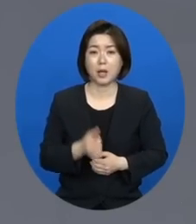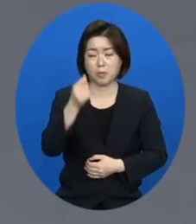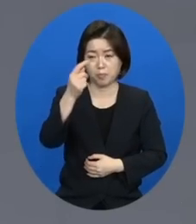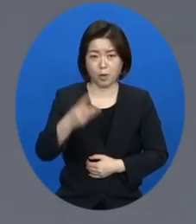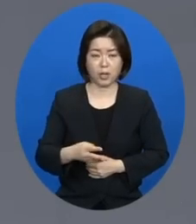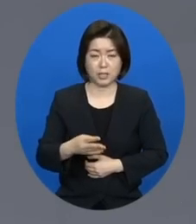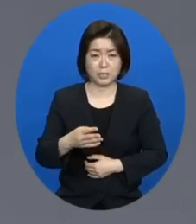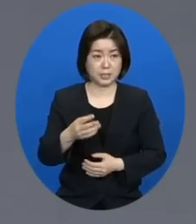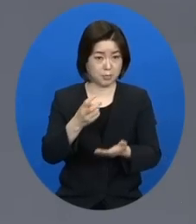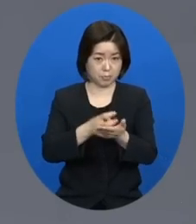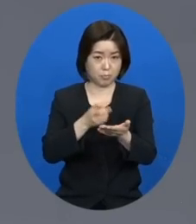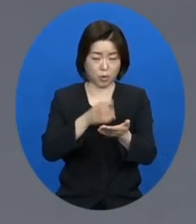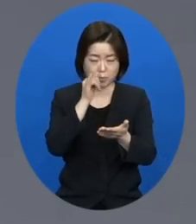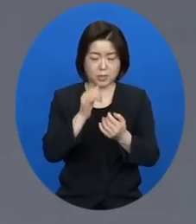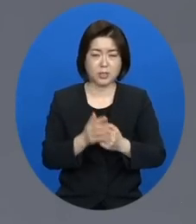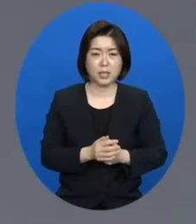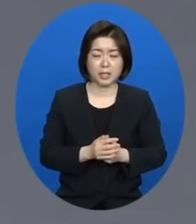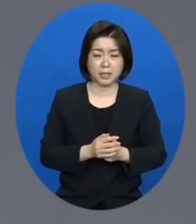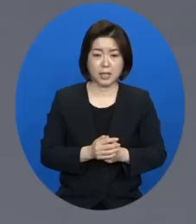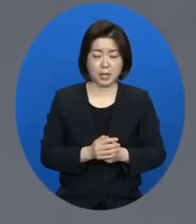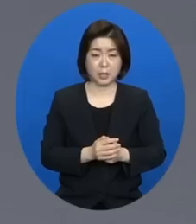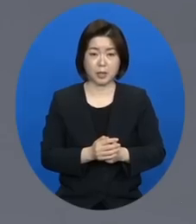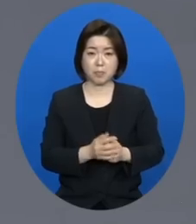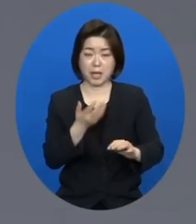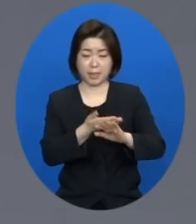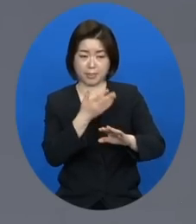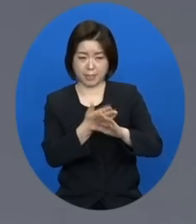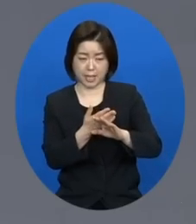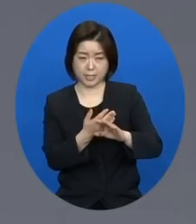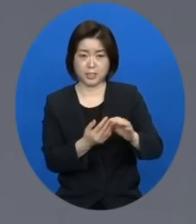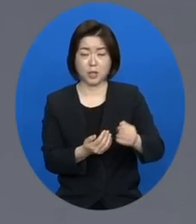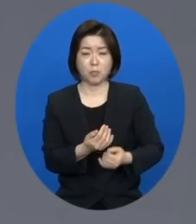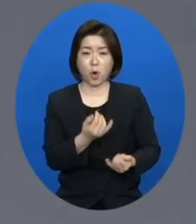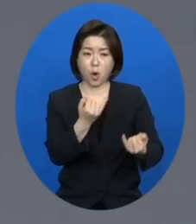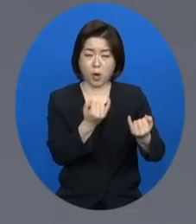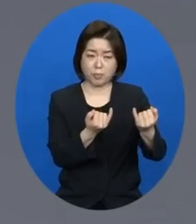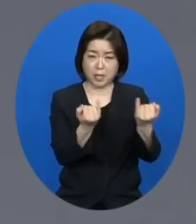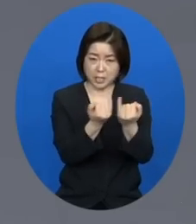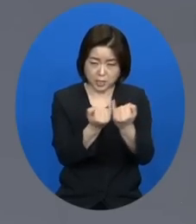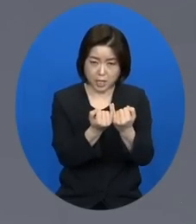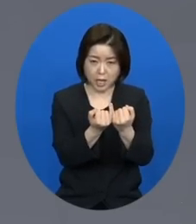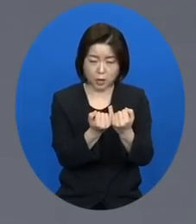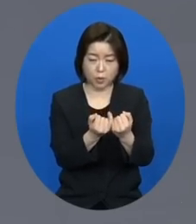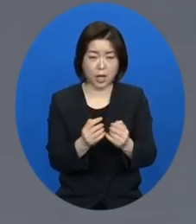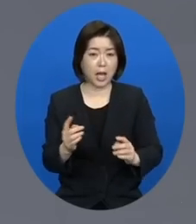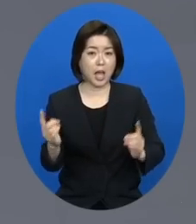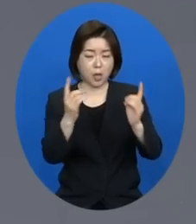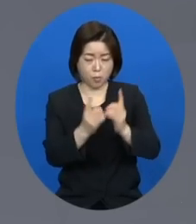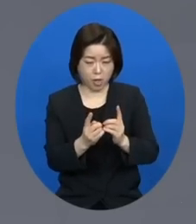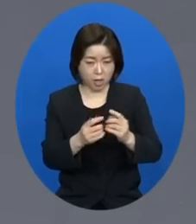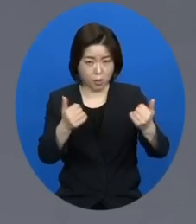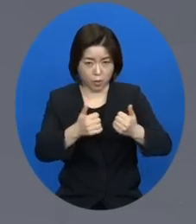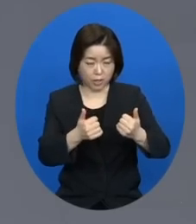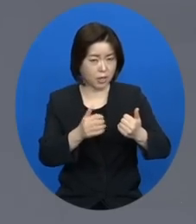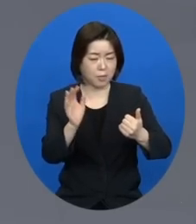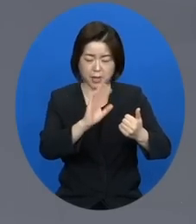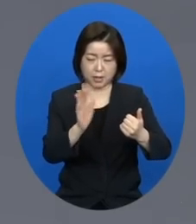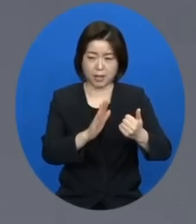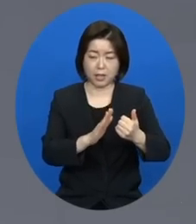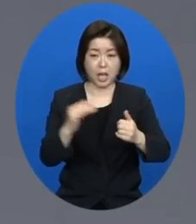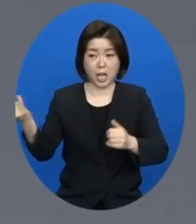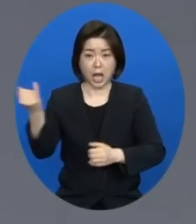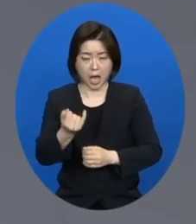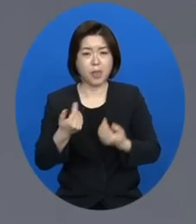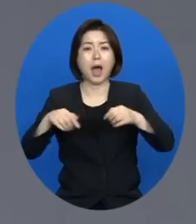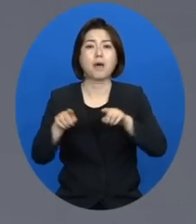원칙이 있어요. 이성과 단둘이 만나거나 상담하지 않습니다. 필요하면 반드시 아내와 대동을 합니다. 이성과 한